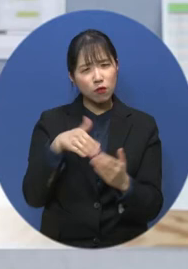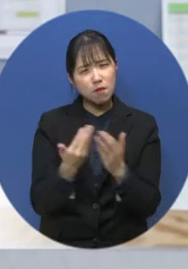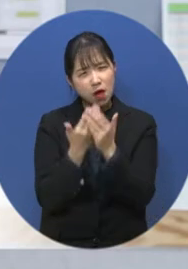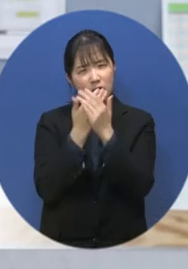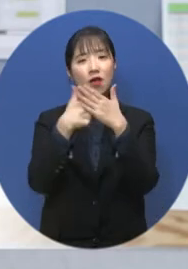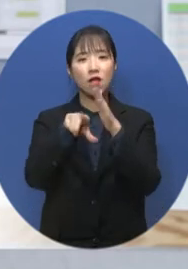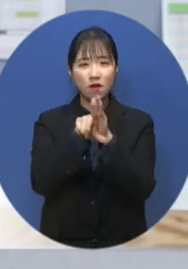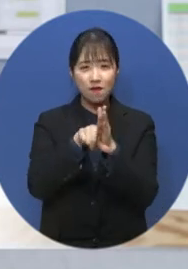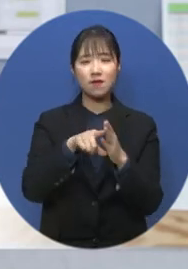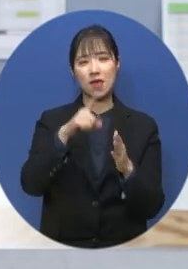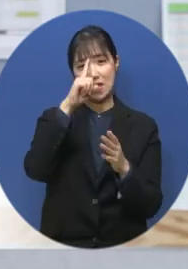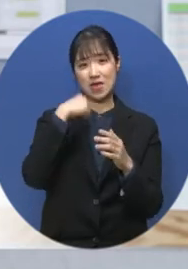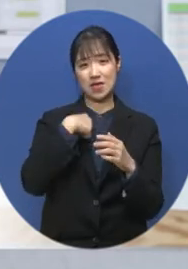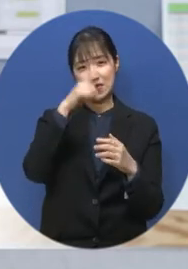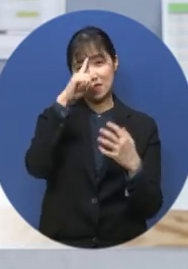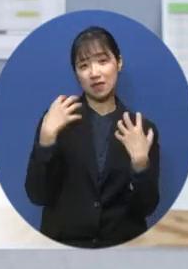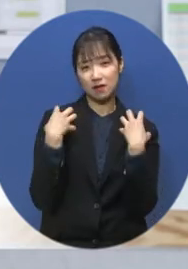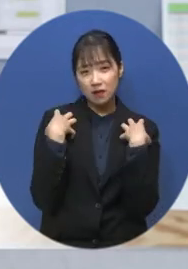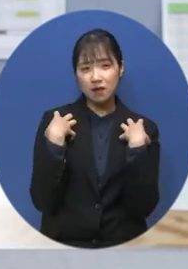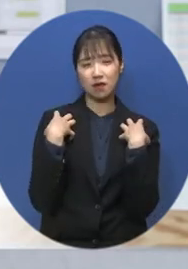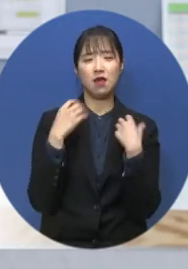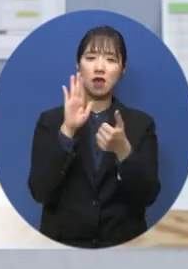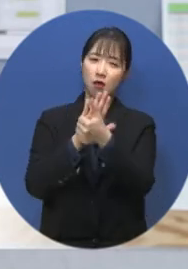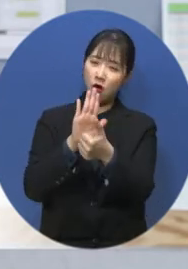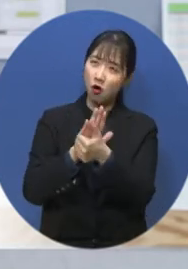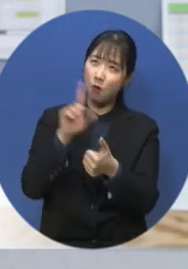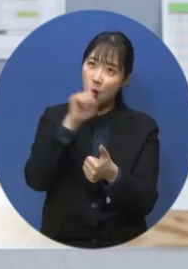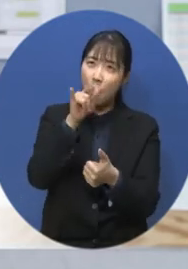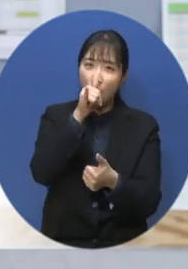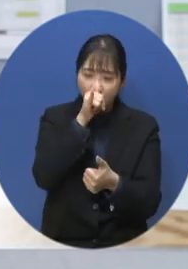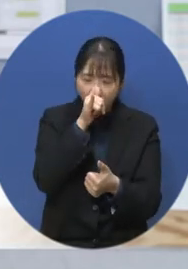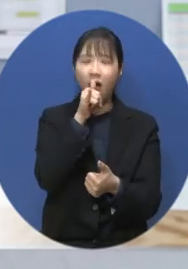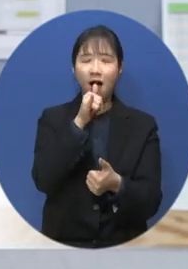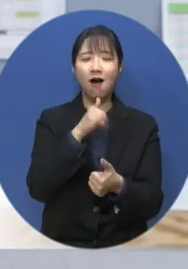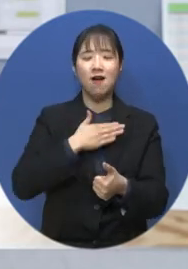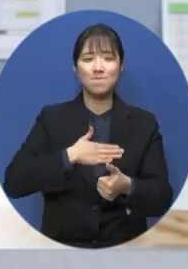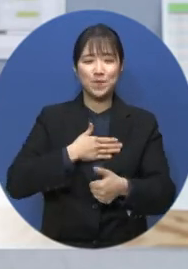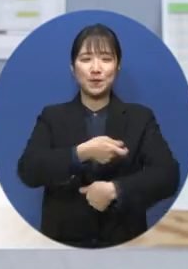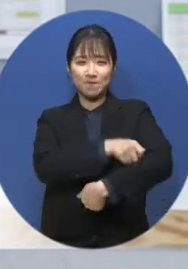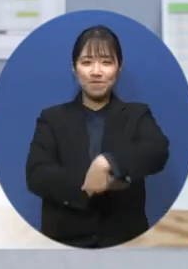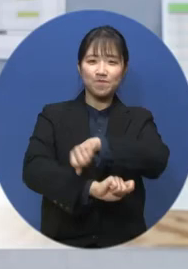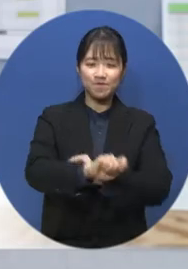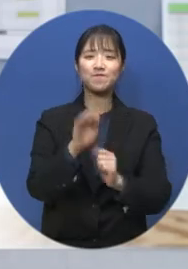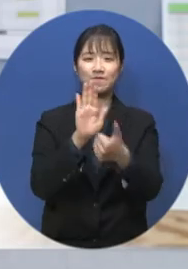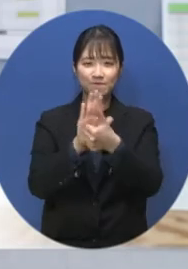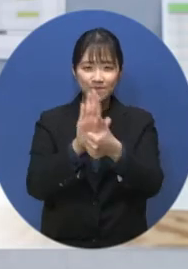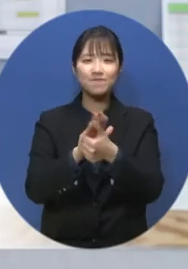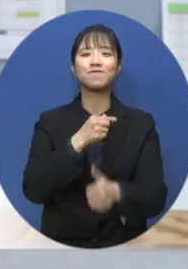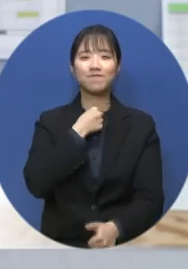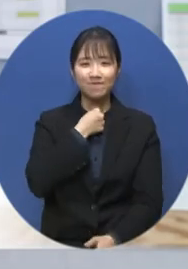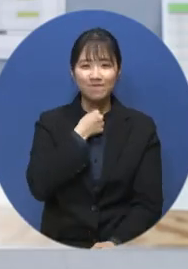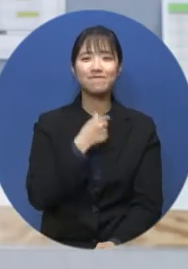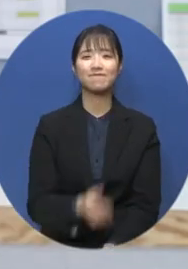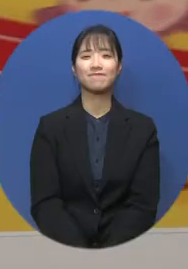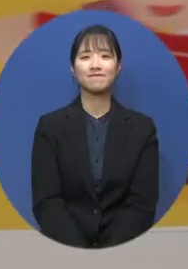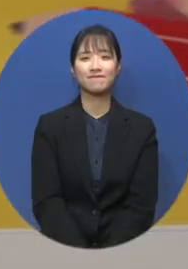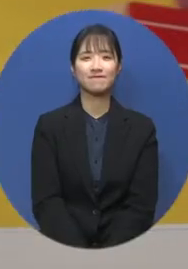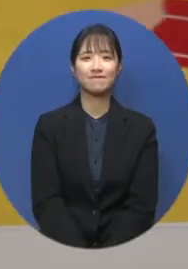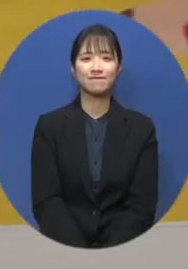저희 시의회 차원에서는 또 할 수 있는 역할이 있다면 적극적으로 또 지지하고 응원하도록